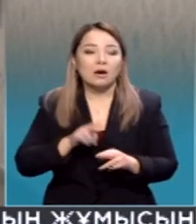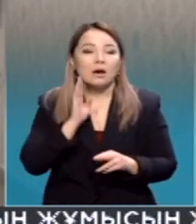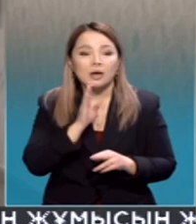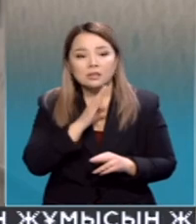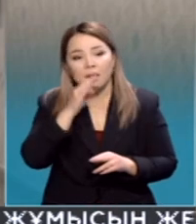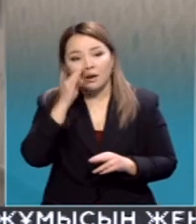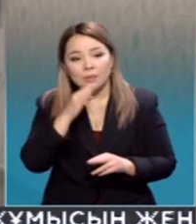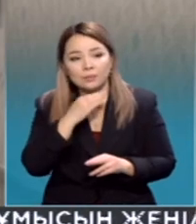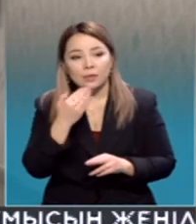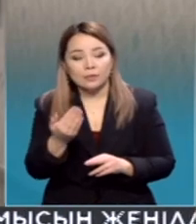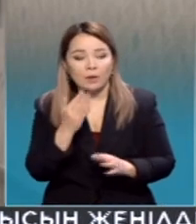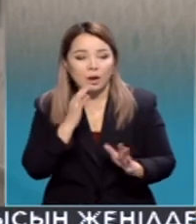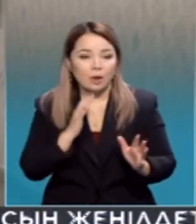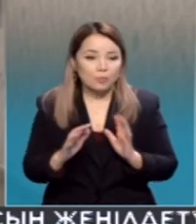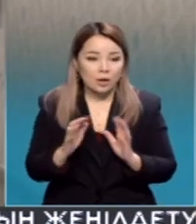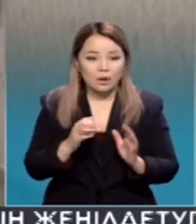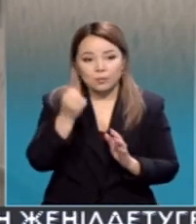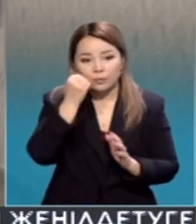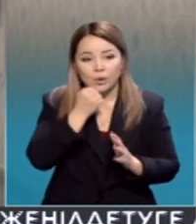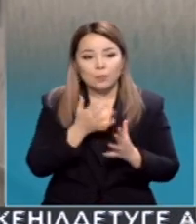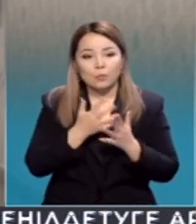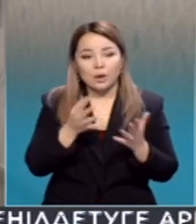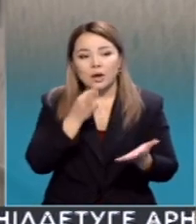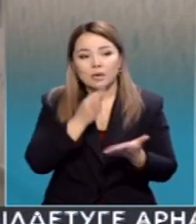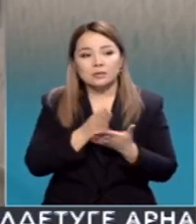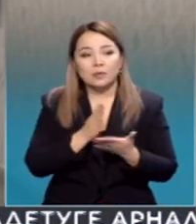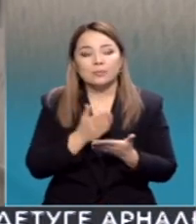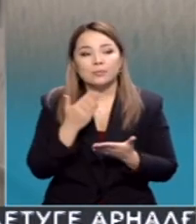әкеме немесе мені бағып қаққан нағашыма деген секілді